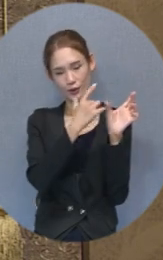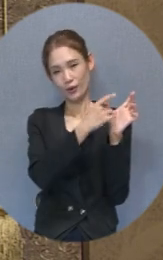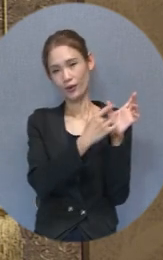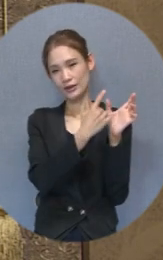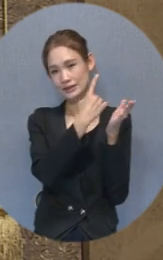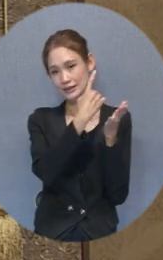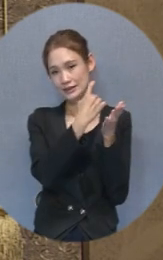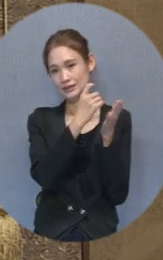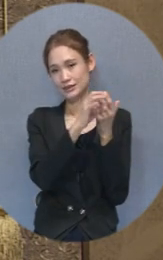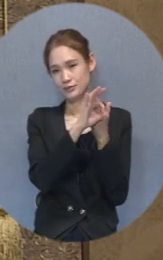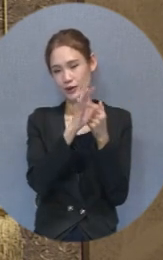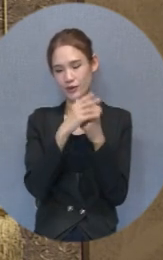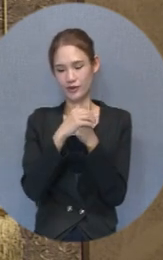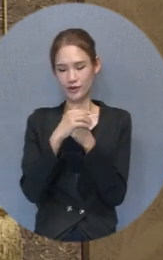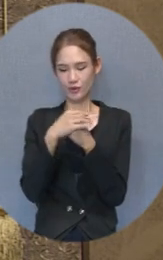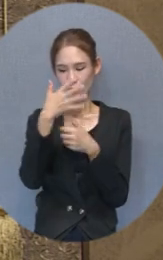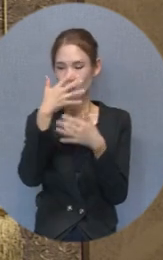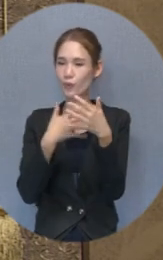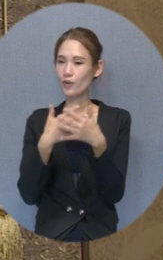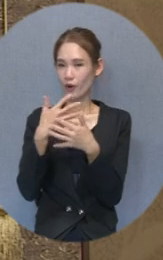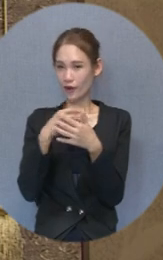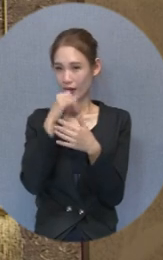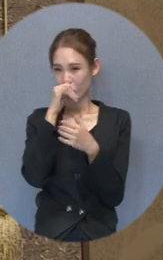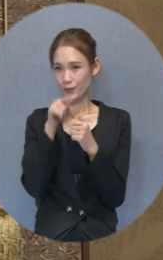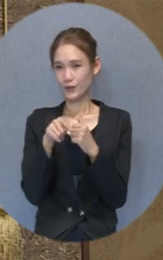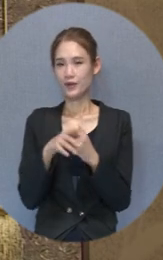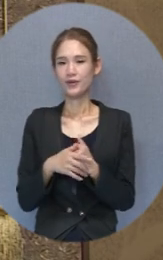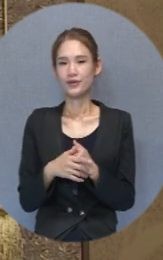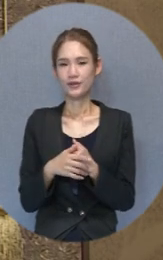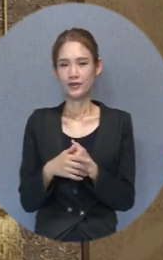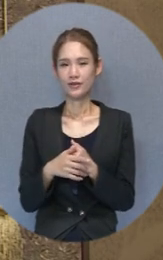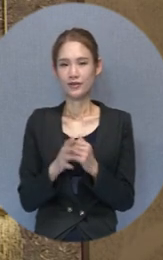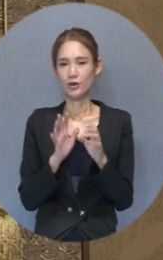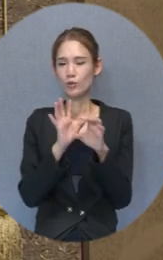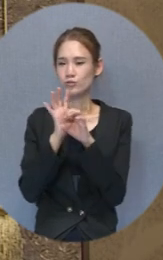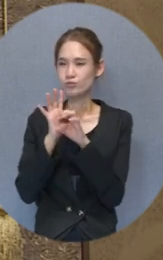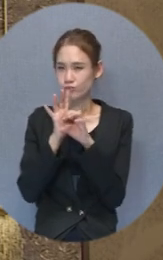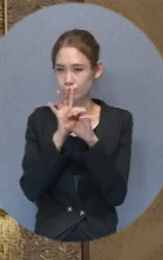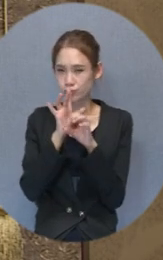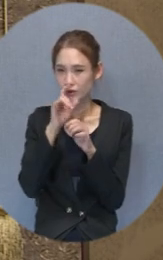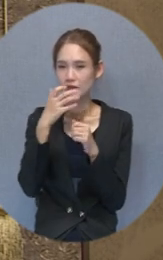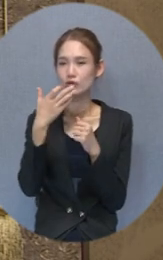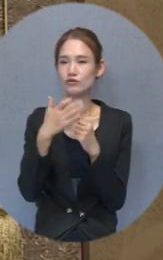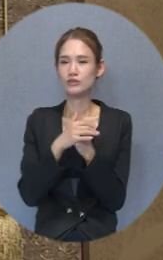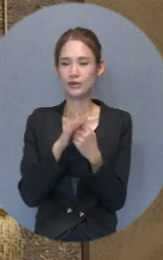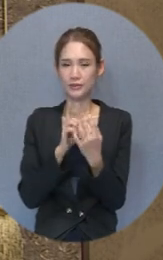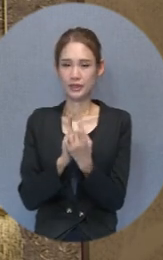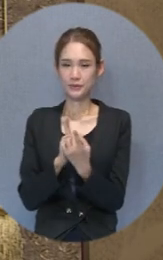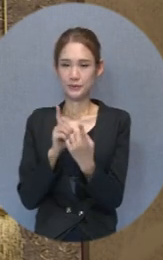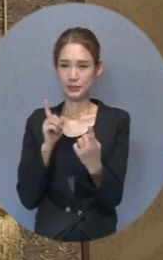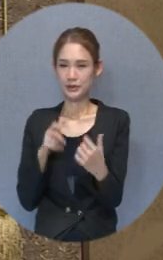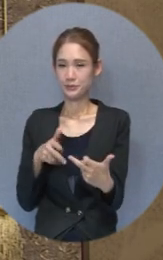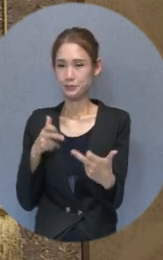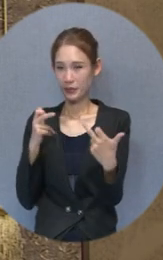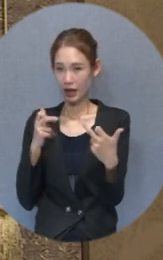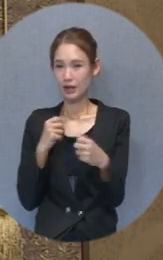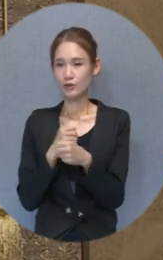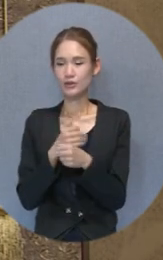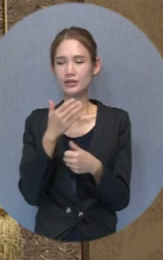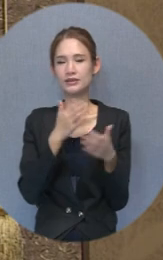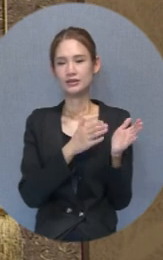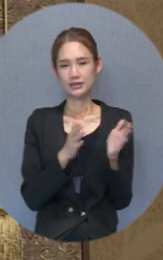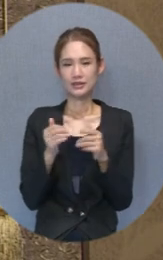대한 동영상이 있어요. 네. 그래서 요즘에는 또 코로나 때문에 네. 비대면으로 진행을 많이 하고 그러니까요. 있어요.